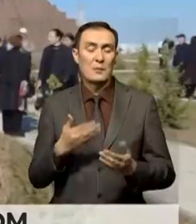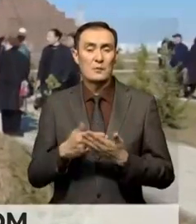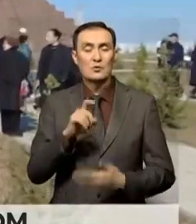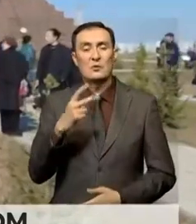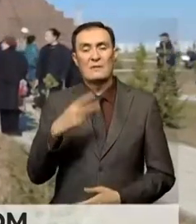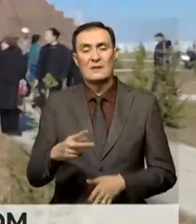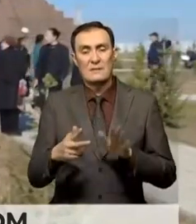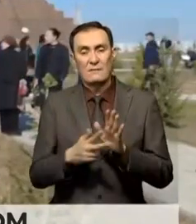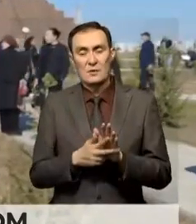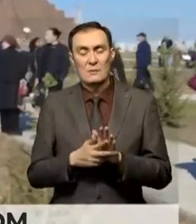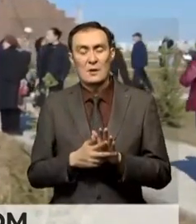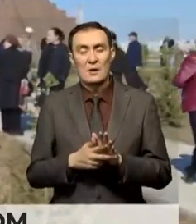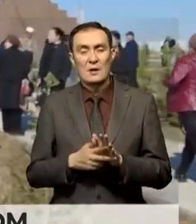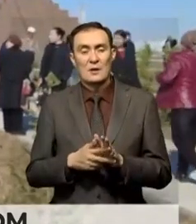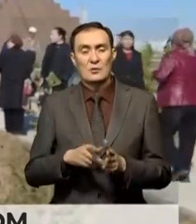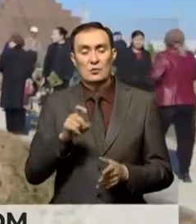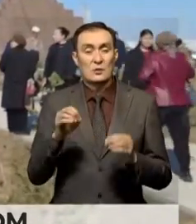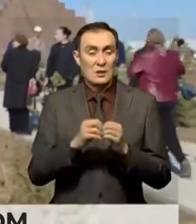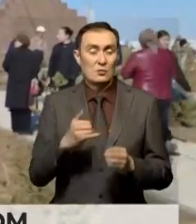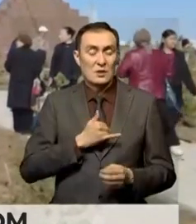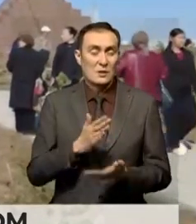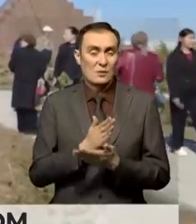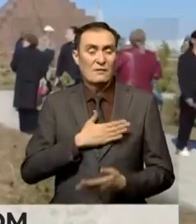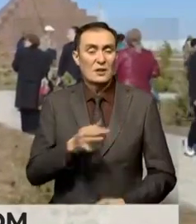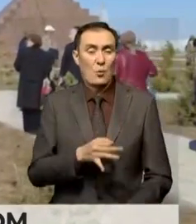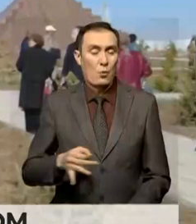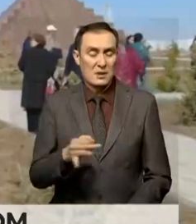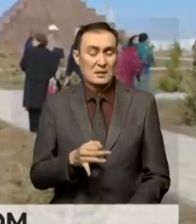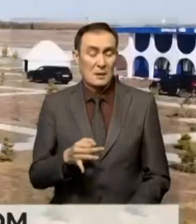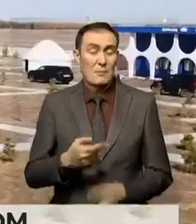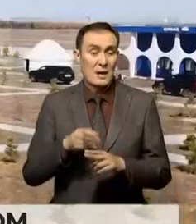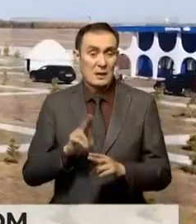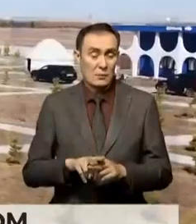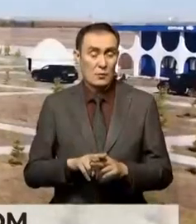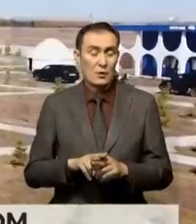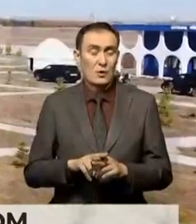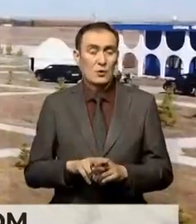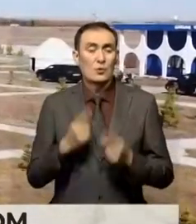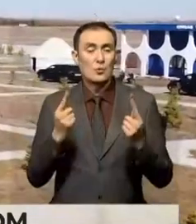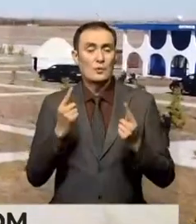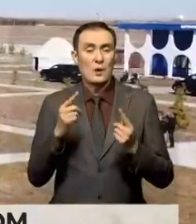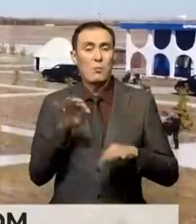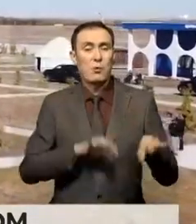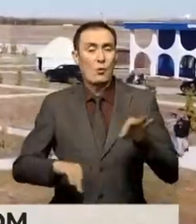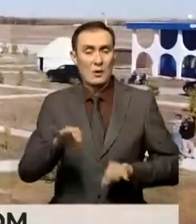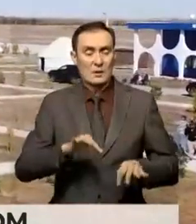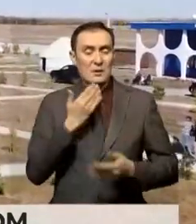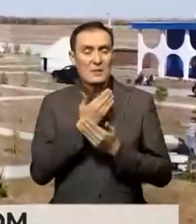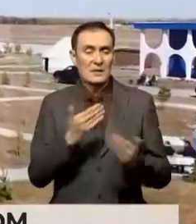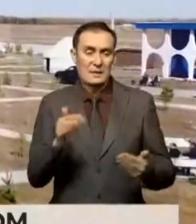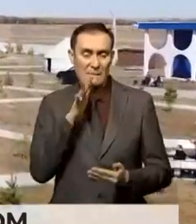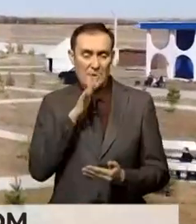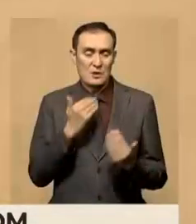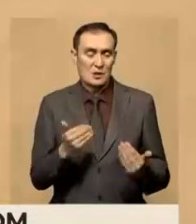128 геоглифов у нас в стране есть, из них 110 находятся в нашей области. Поэтому это вот самый крупный проект за последнее